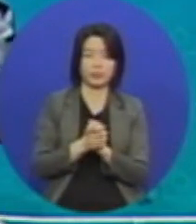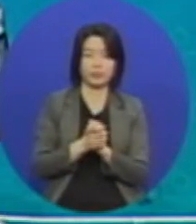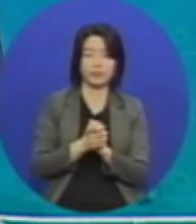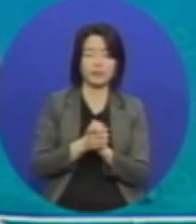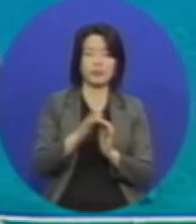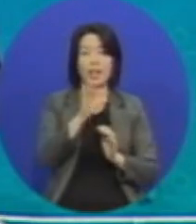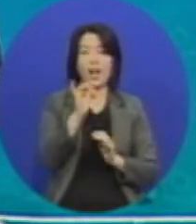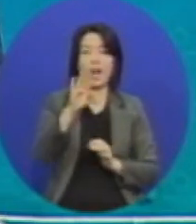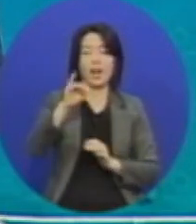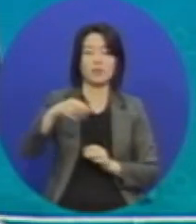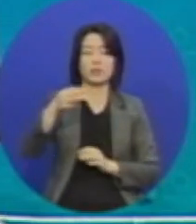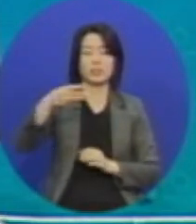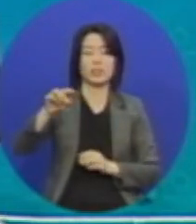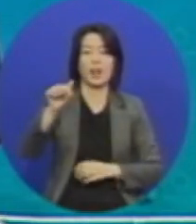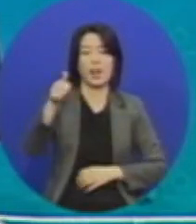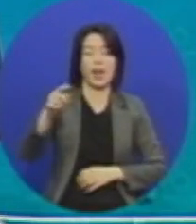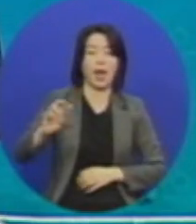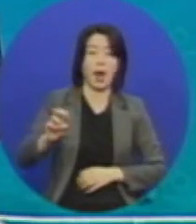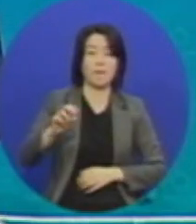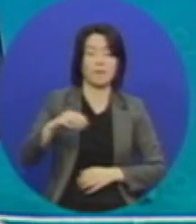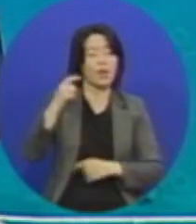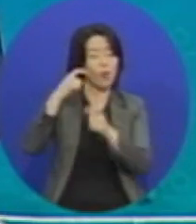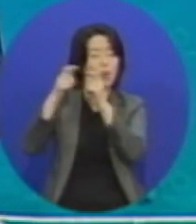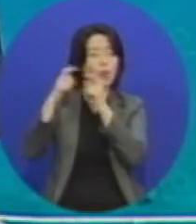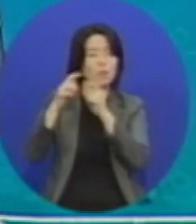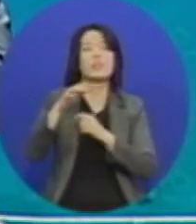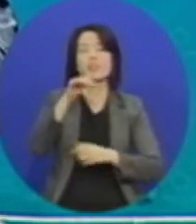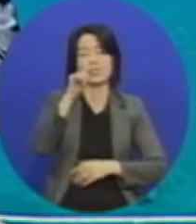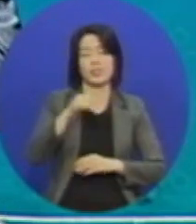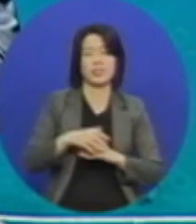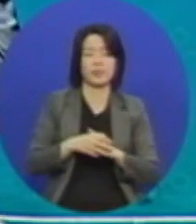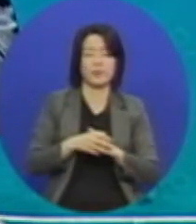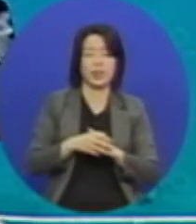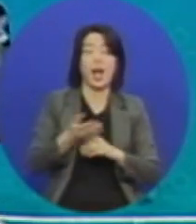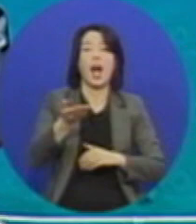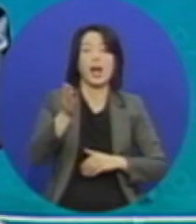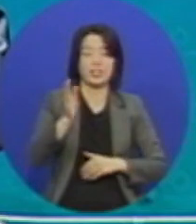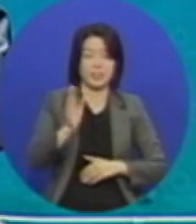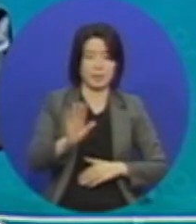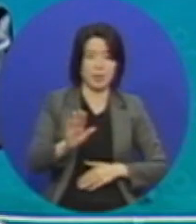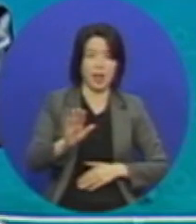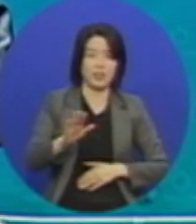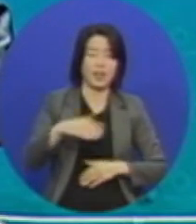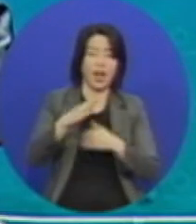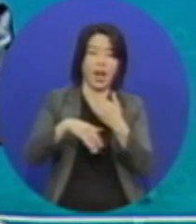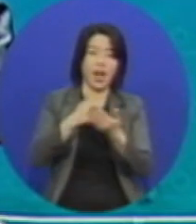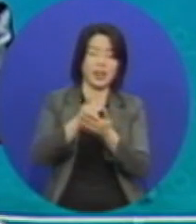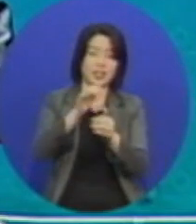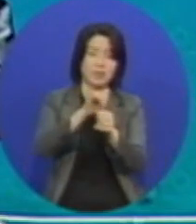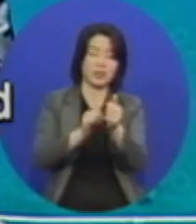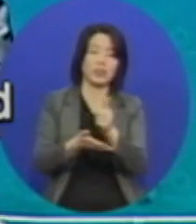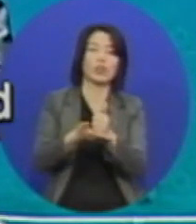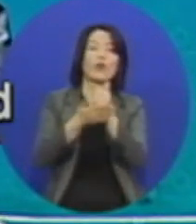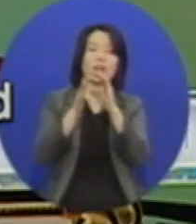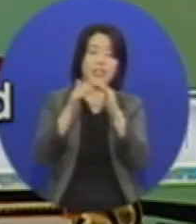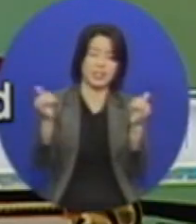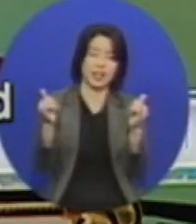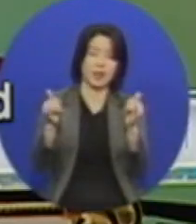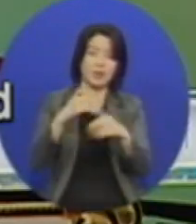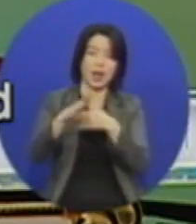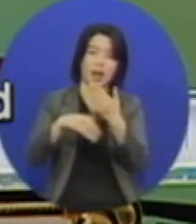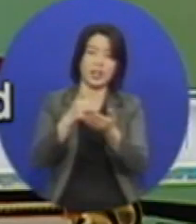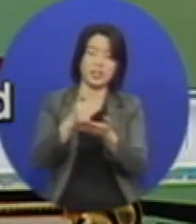아브라함이 어찌 고민이 안되겠습니까 그러나 아브라함은 하나님을 경외하는 사람이었어 그리고 하나님은